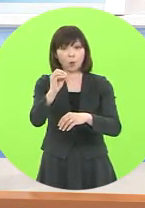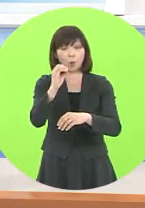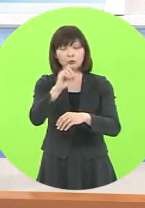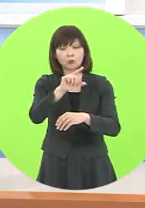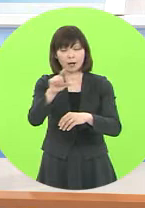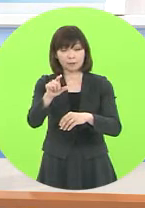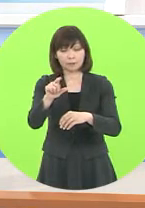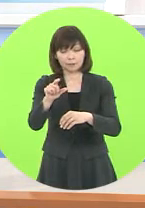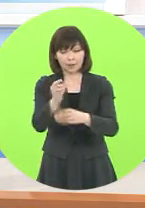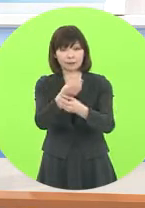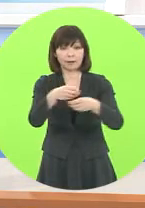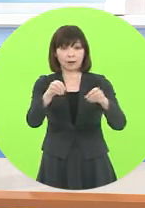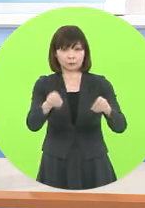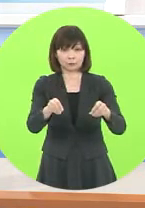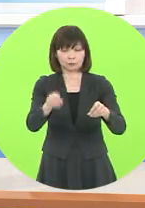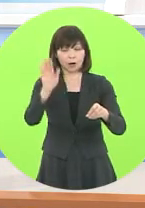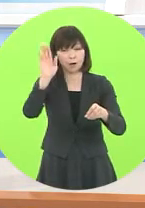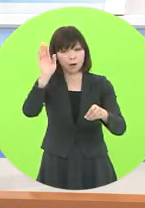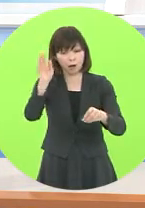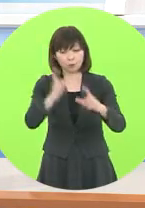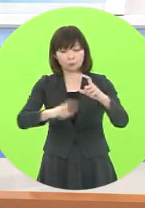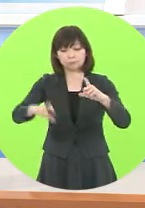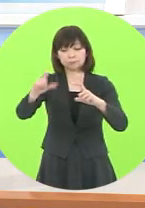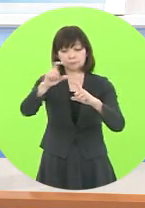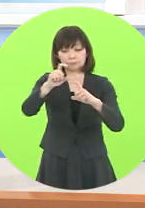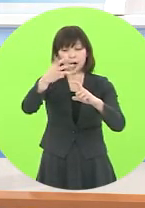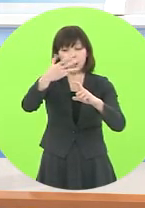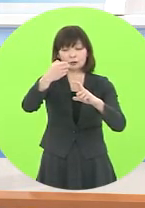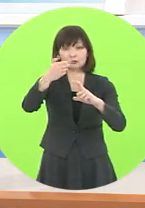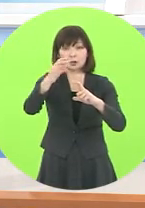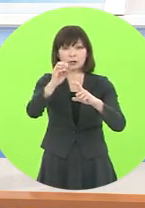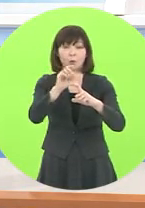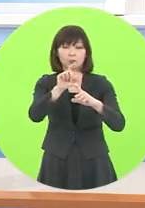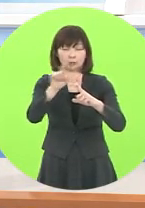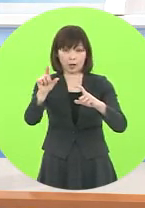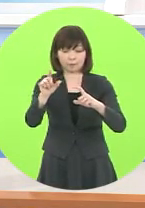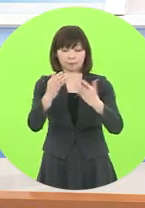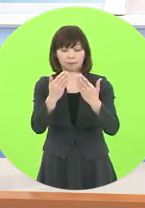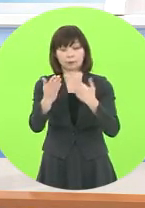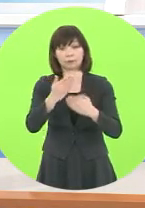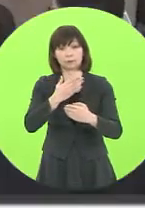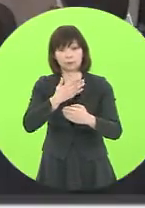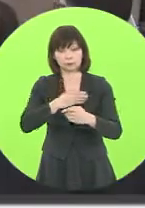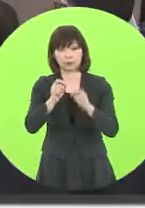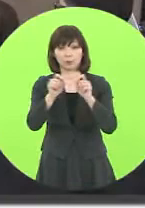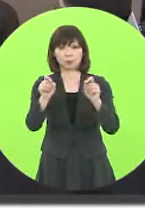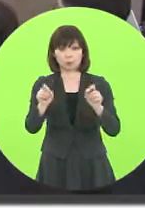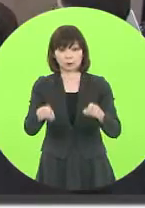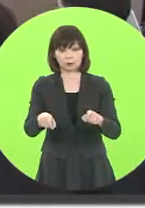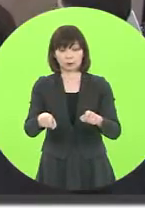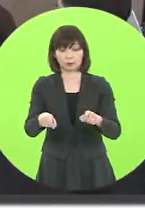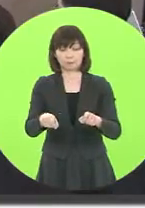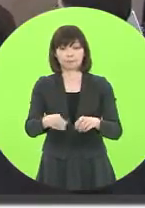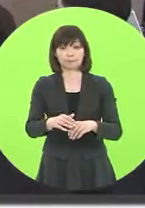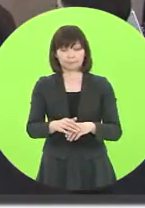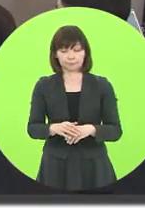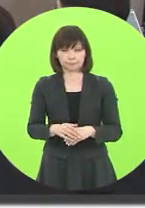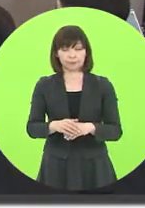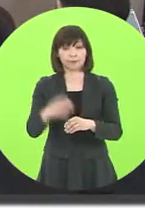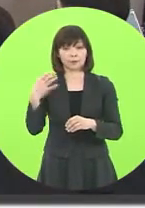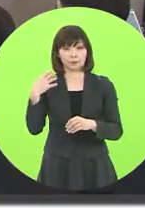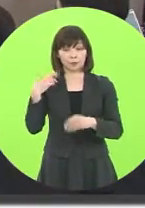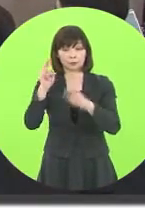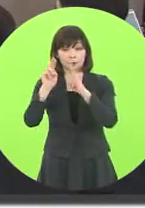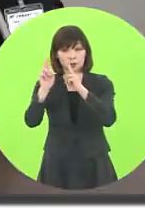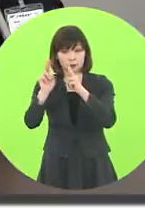建設費が、後から87億円もの増額が明らかになった問題です。直接の当事者は建